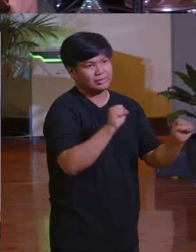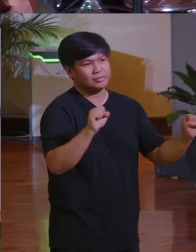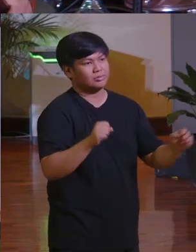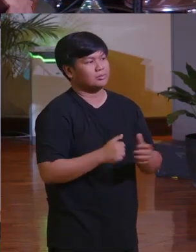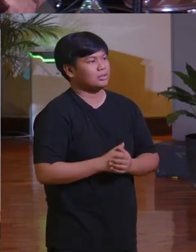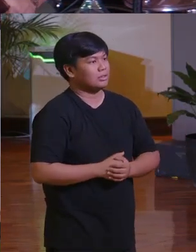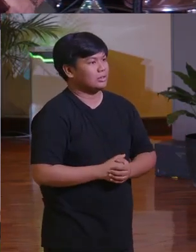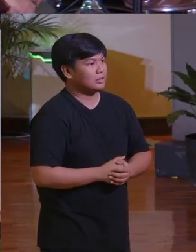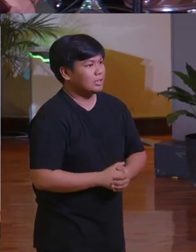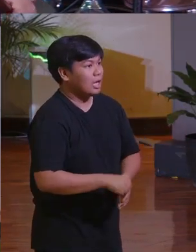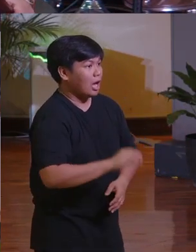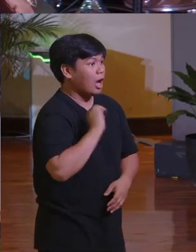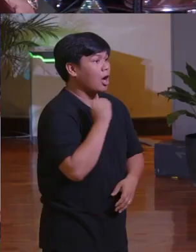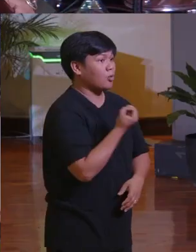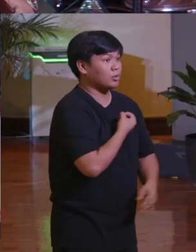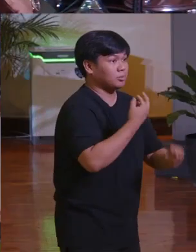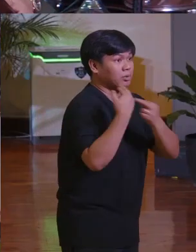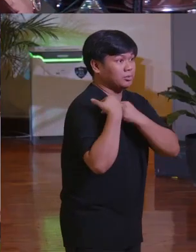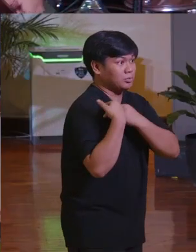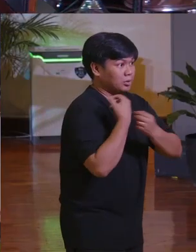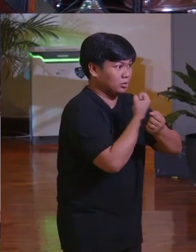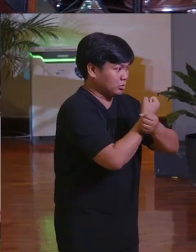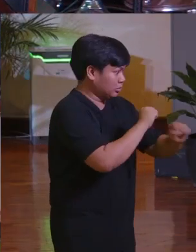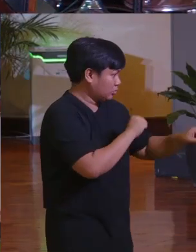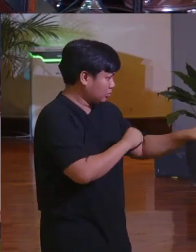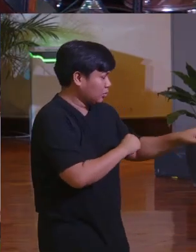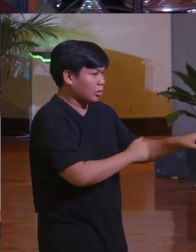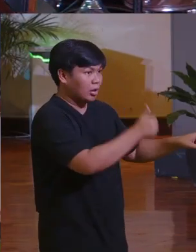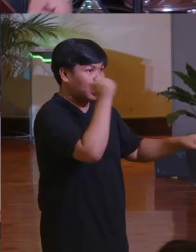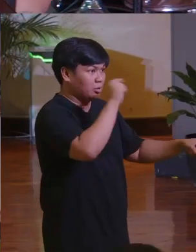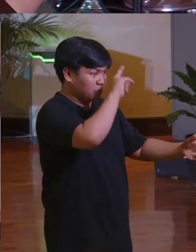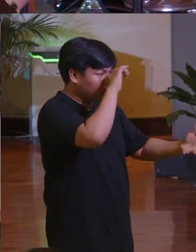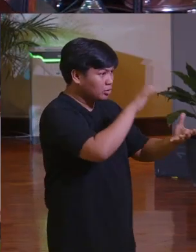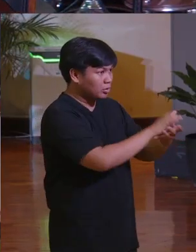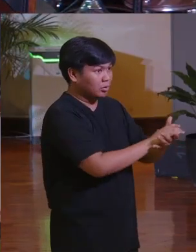Hindi naman ninyo responsibilidad ang kanilang